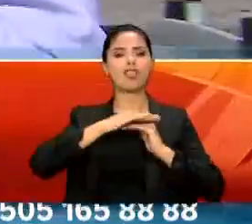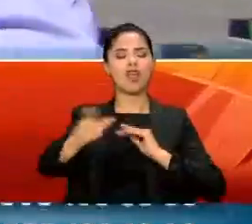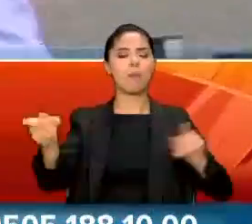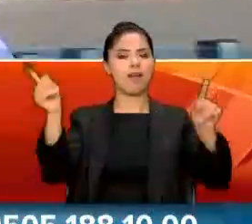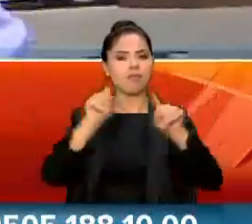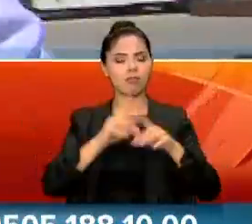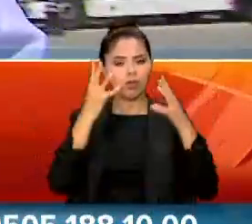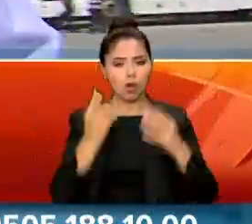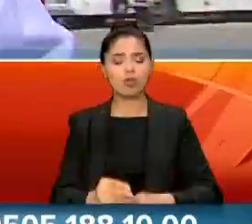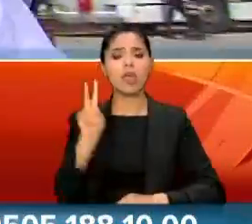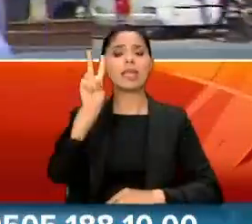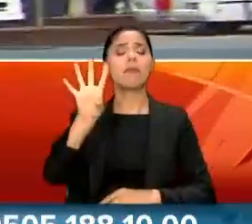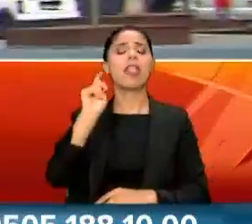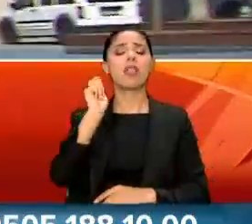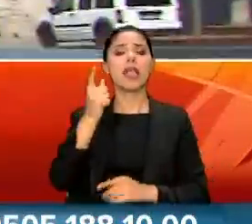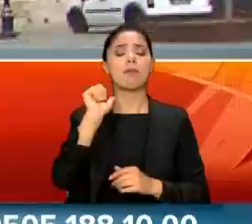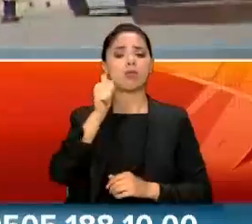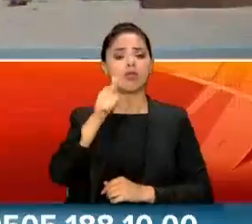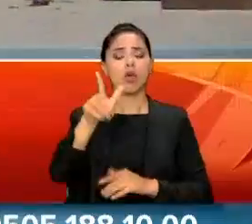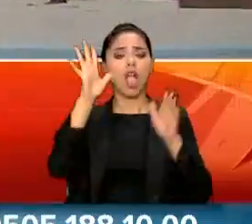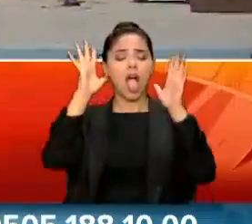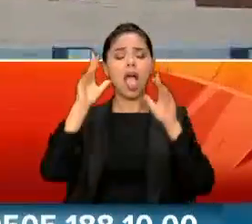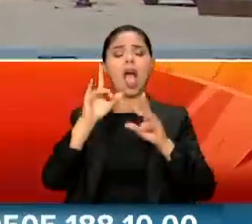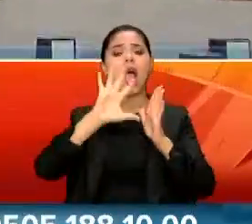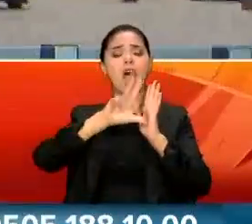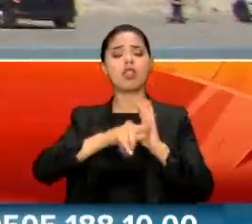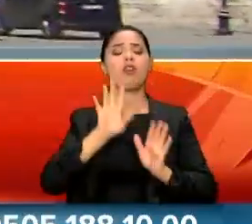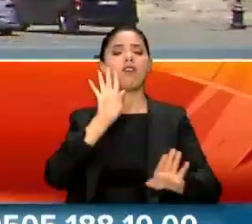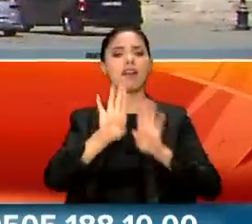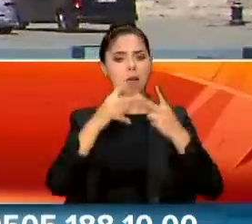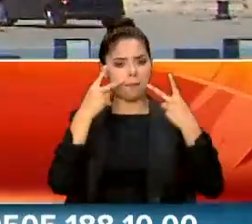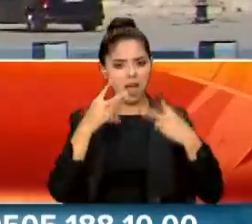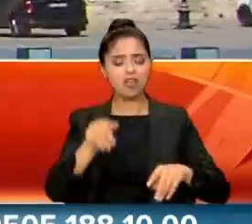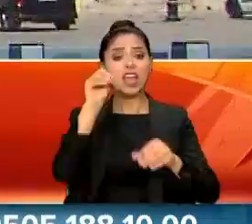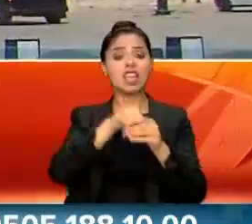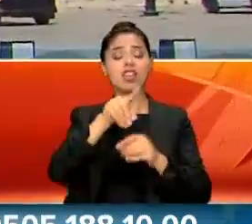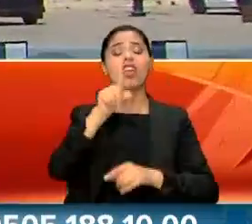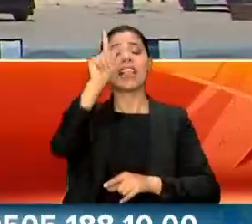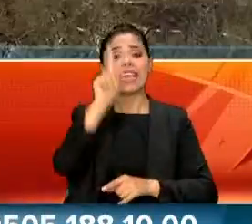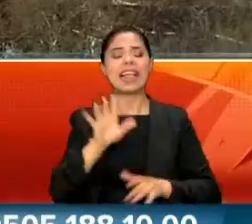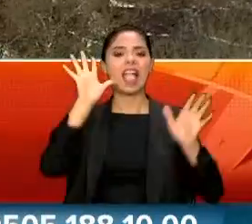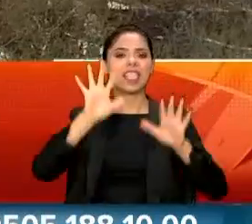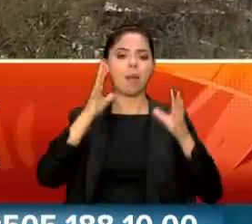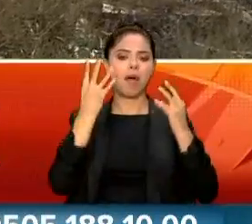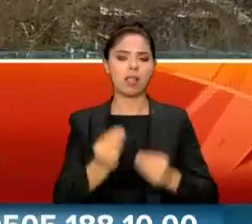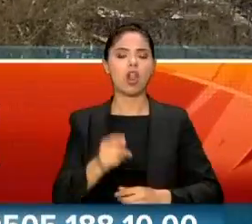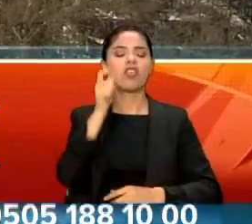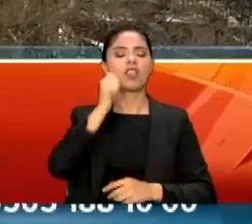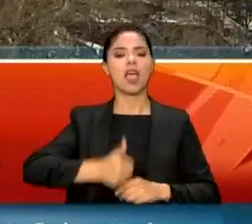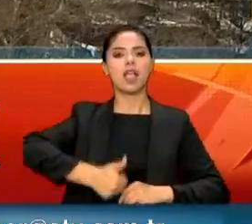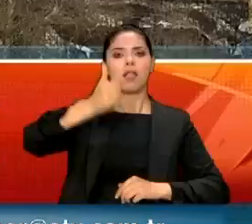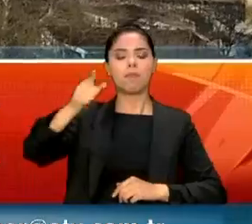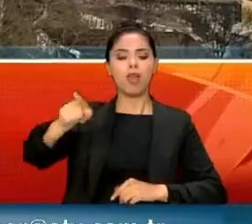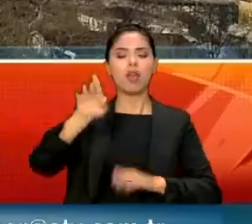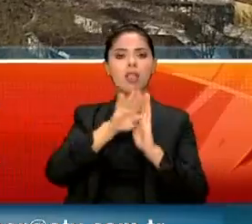buluşacak. 24 Temmuz günü Ayasofya'nın kapıları açılacak ve içeride ilk namaz kılınacak. Diyanet İşleri